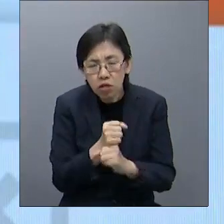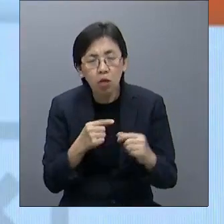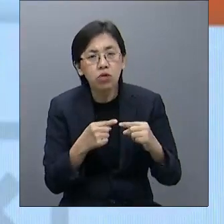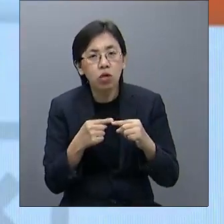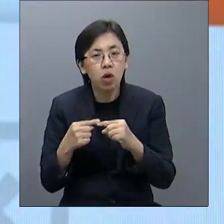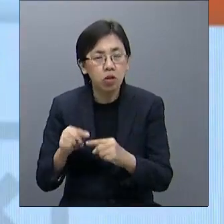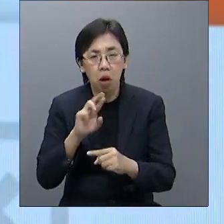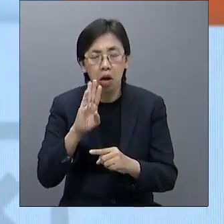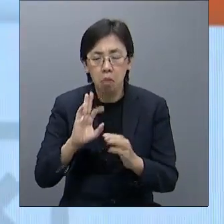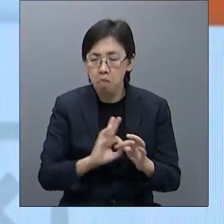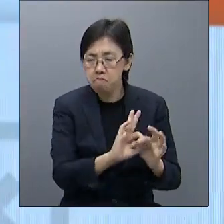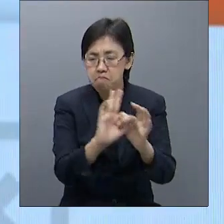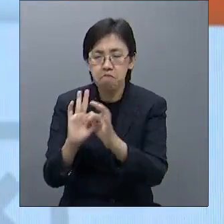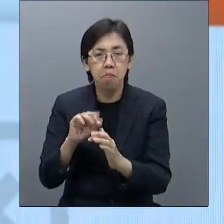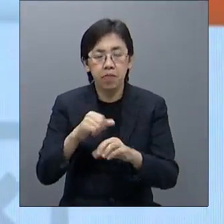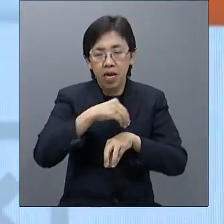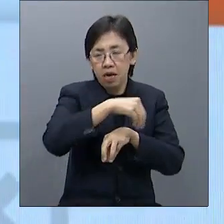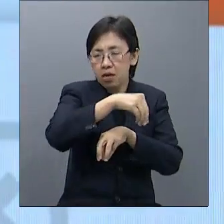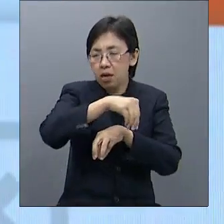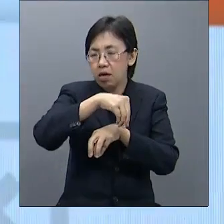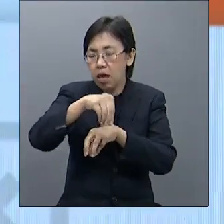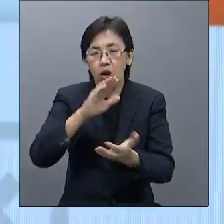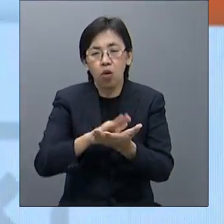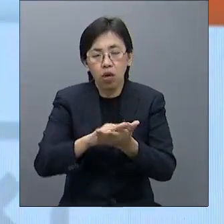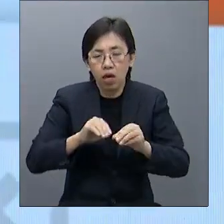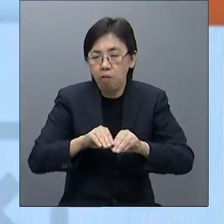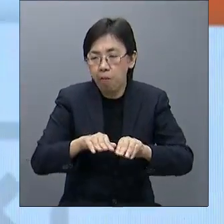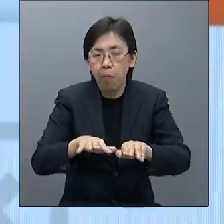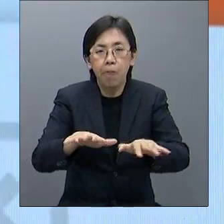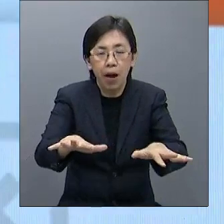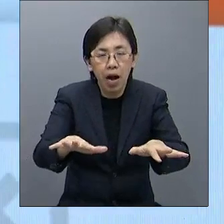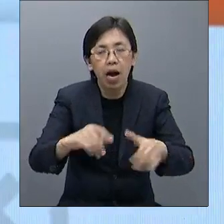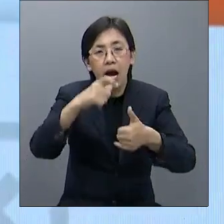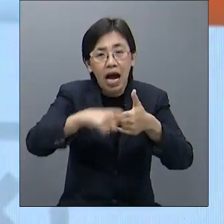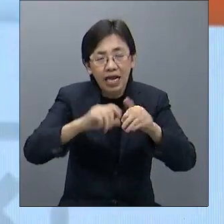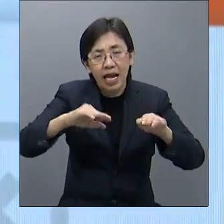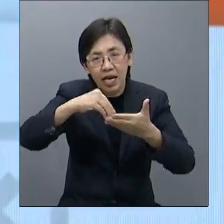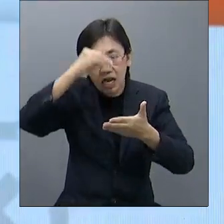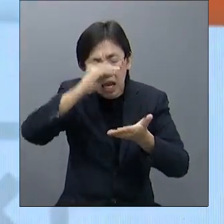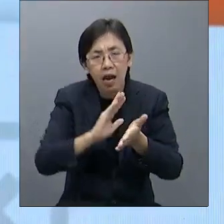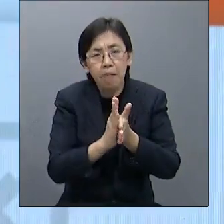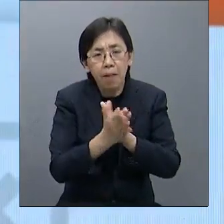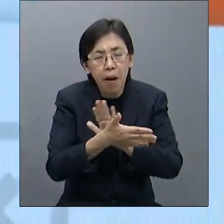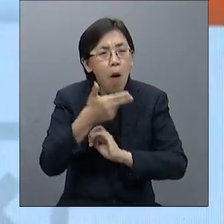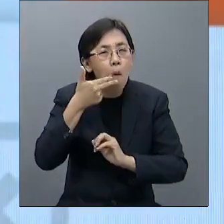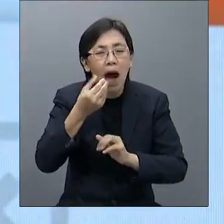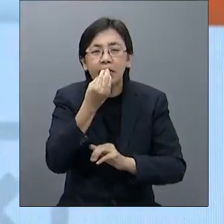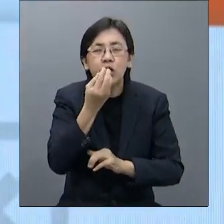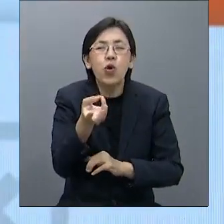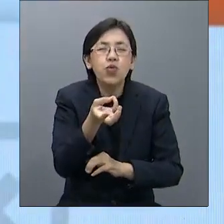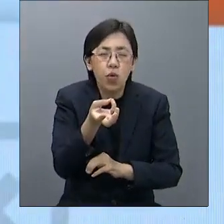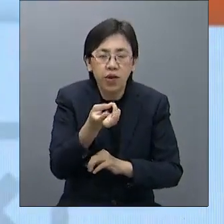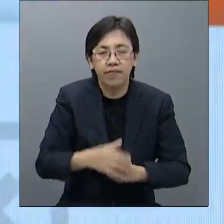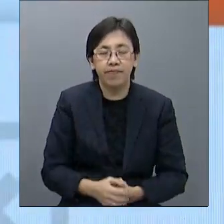บบอย่างจริงจังขยายเครือข่ายไปสู่หลายๆโรงเรียนเป็นการปรับเปลี่ยนพฤติกรรมให้กับน้องๆลดหวานนั่นเองค่ะแต่สำหรับคุณผู้ชม